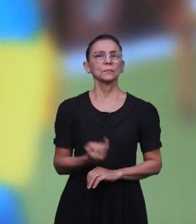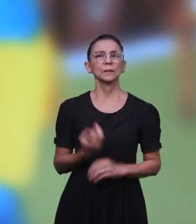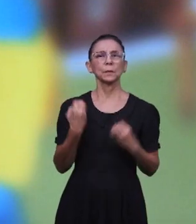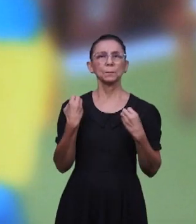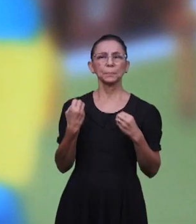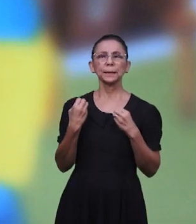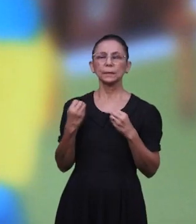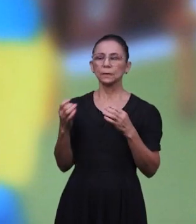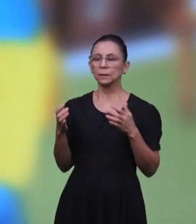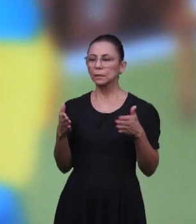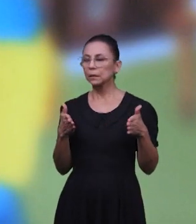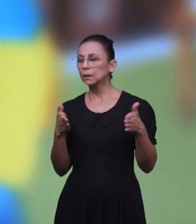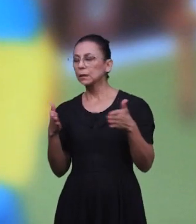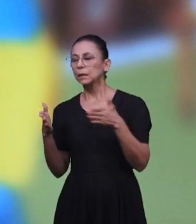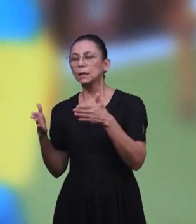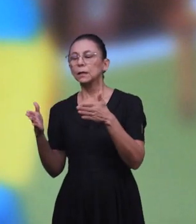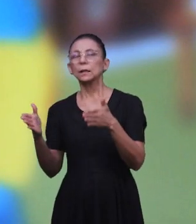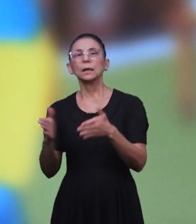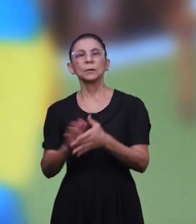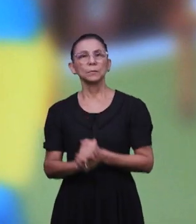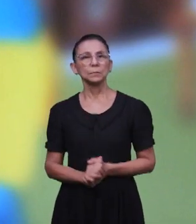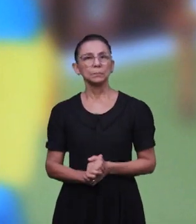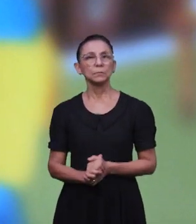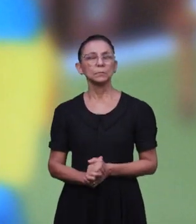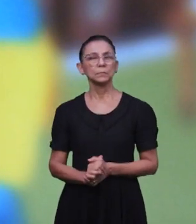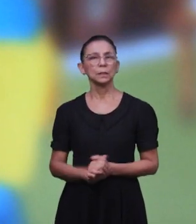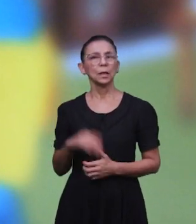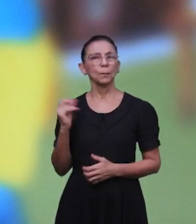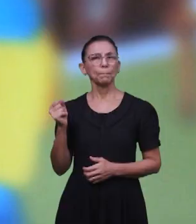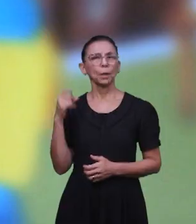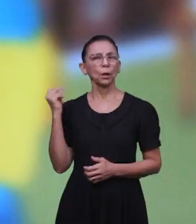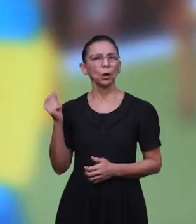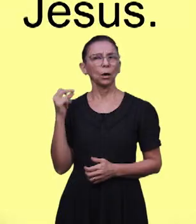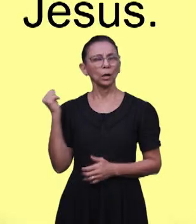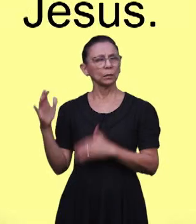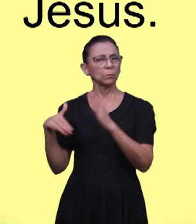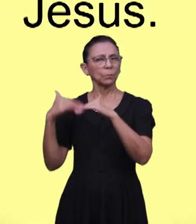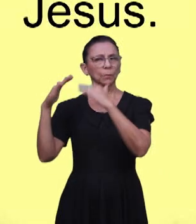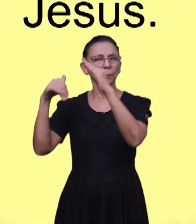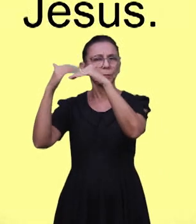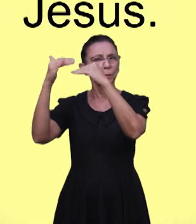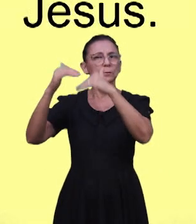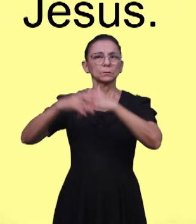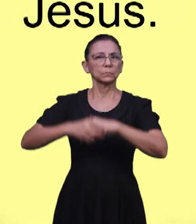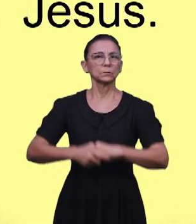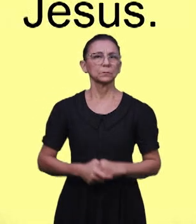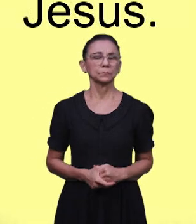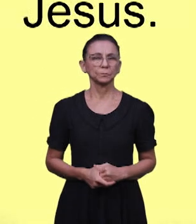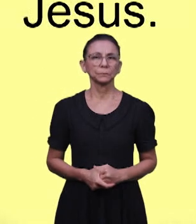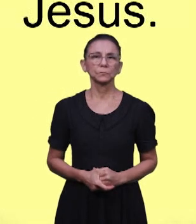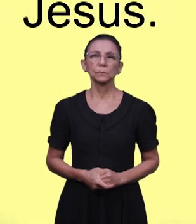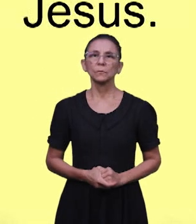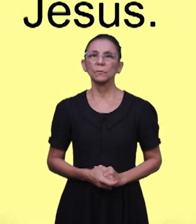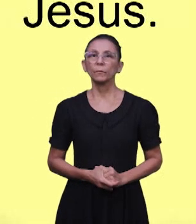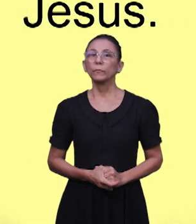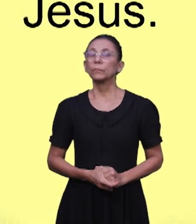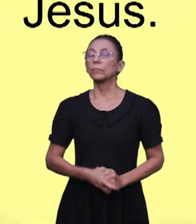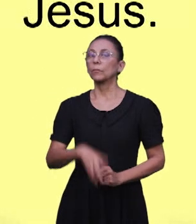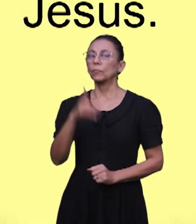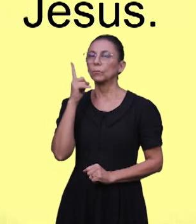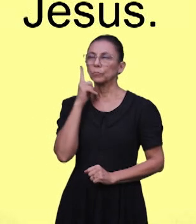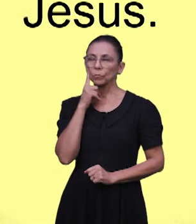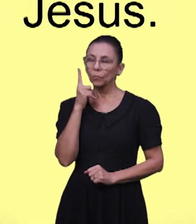Chemin parle de quelque chose de dynamique, parle de direction. Donc regardez bien.